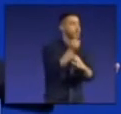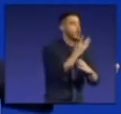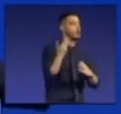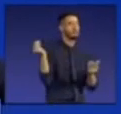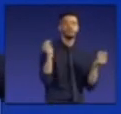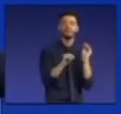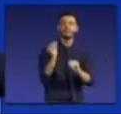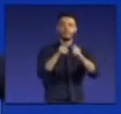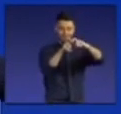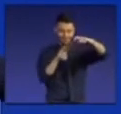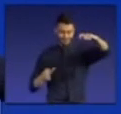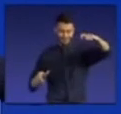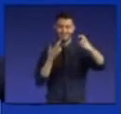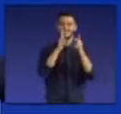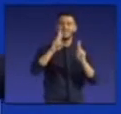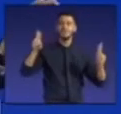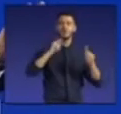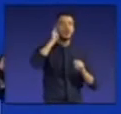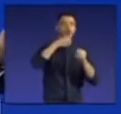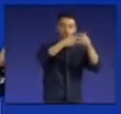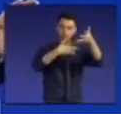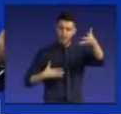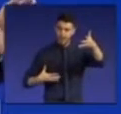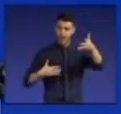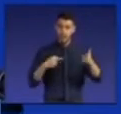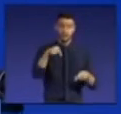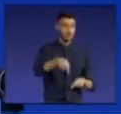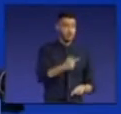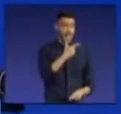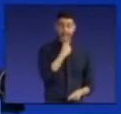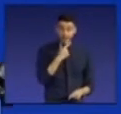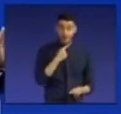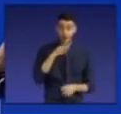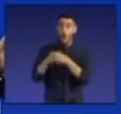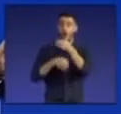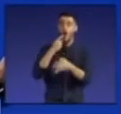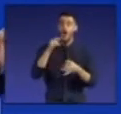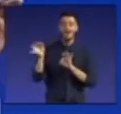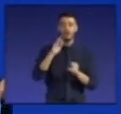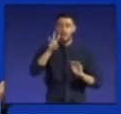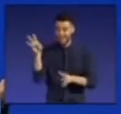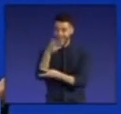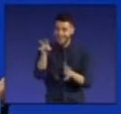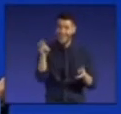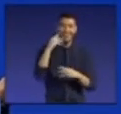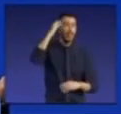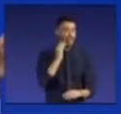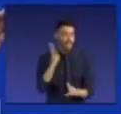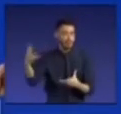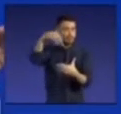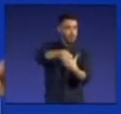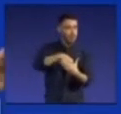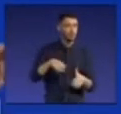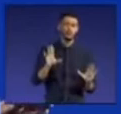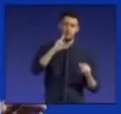άλλες πολιτικές ομάδες, δηλαδή δεν υπάρχει ένα καθοδηγητικό κέντρο που αποφασίζει, δεν είμαστε στην τρίτη κομμουνιστική διεθνή. Επομένως